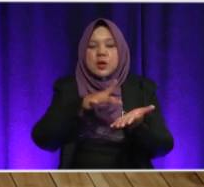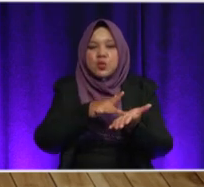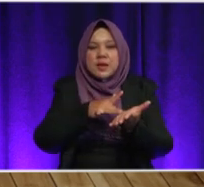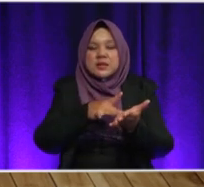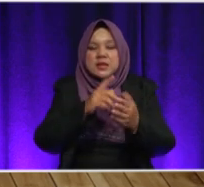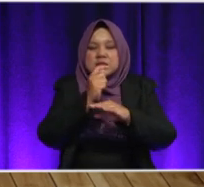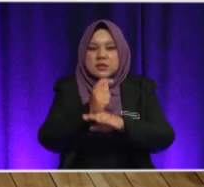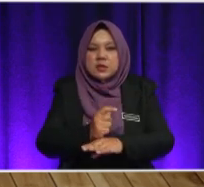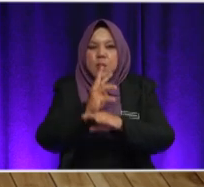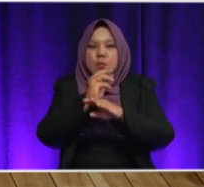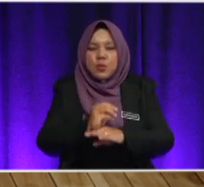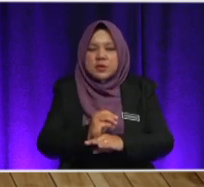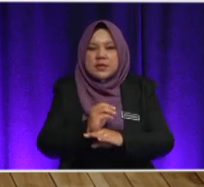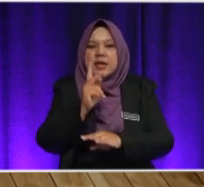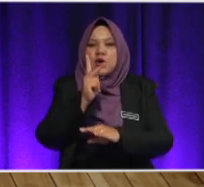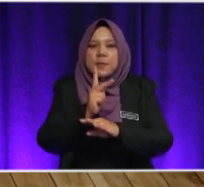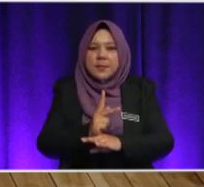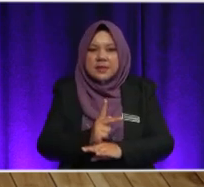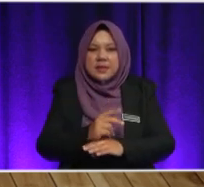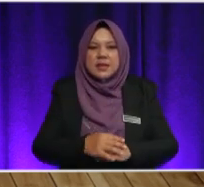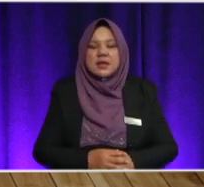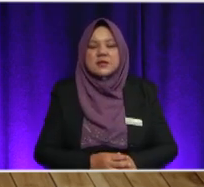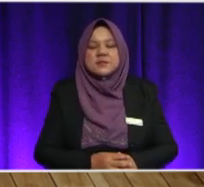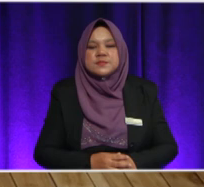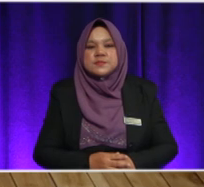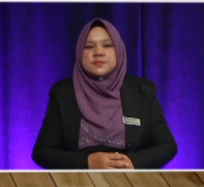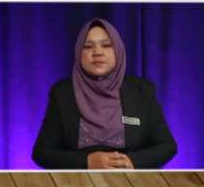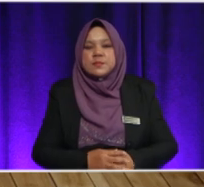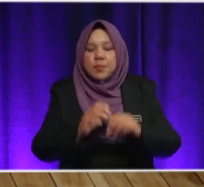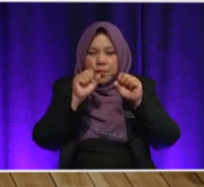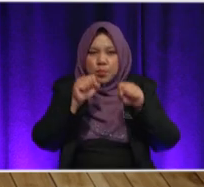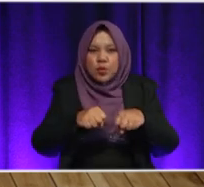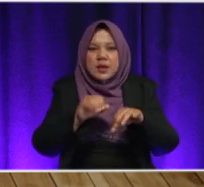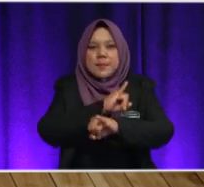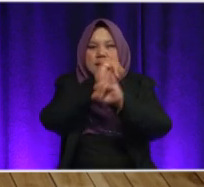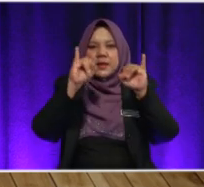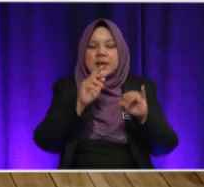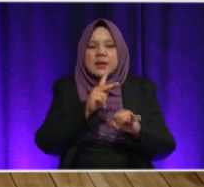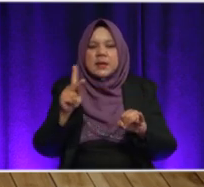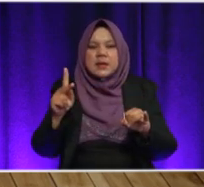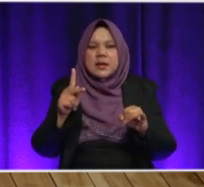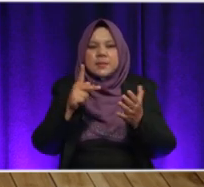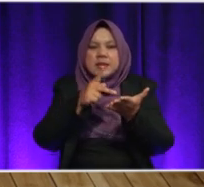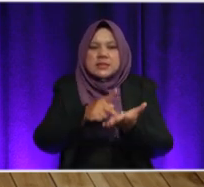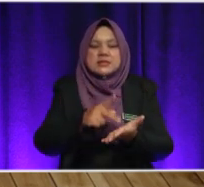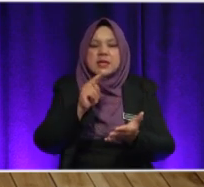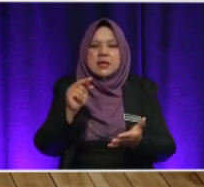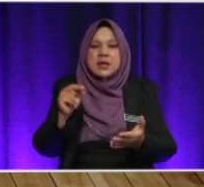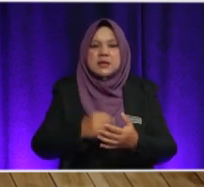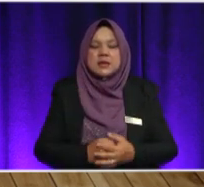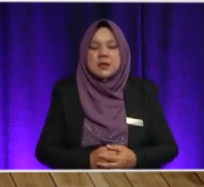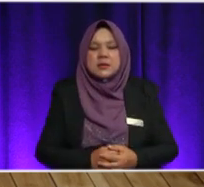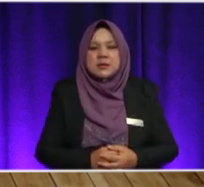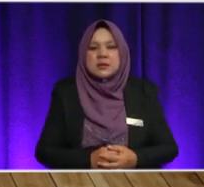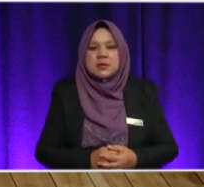modern dan complimentary yang ketiga murid mestilah boleh menerangkan keberkahan a